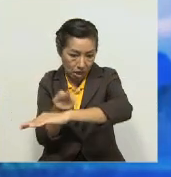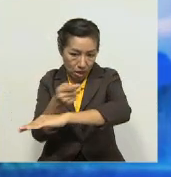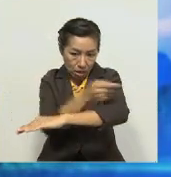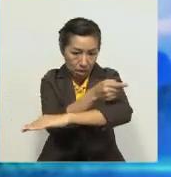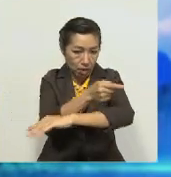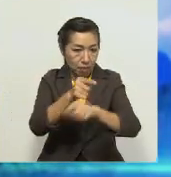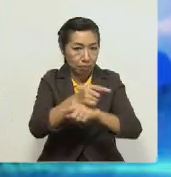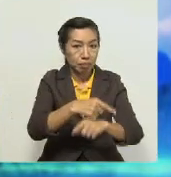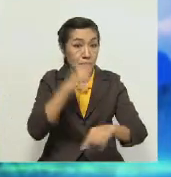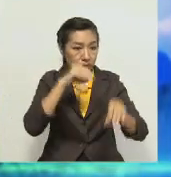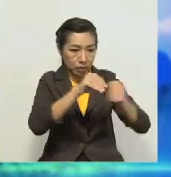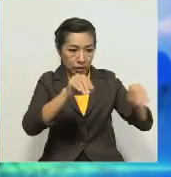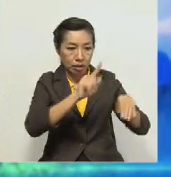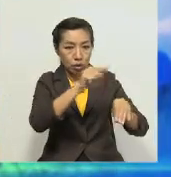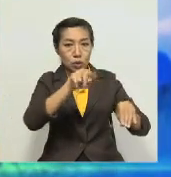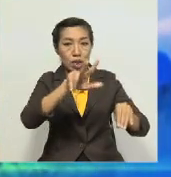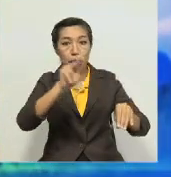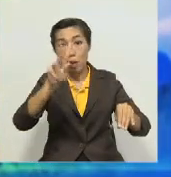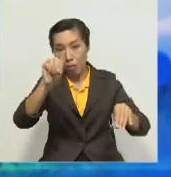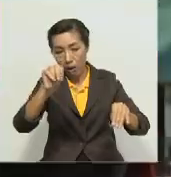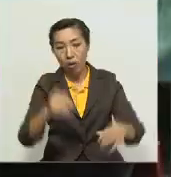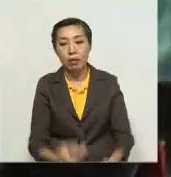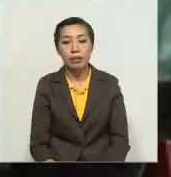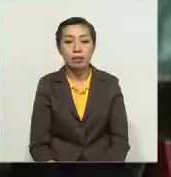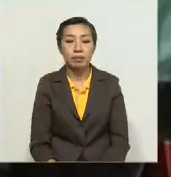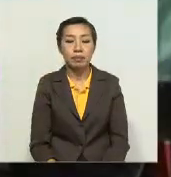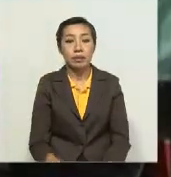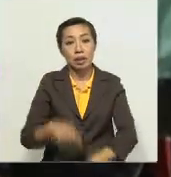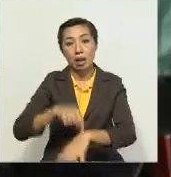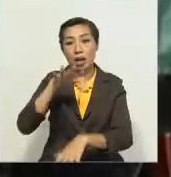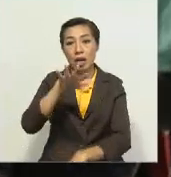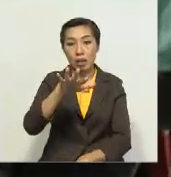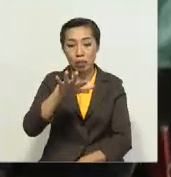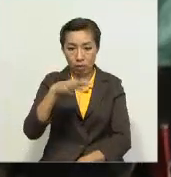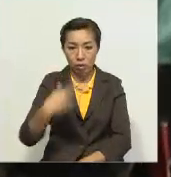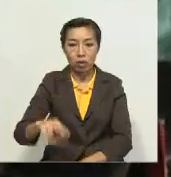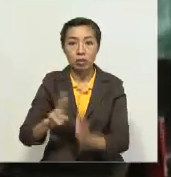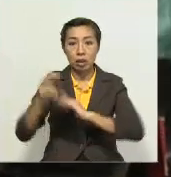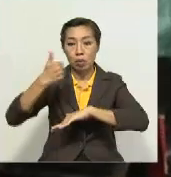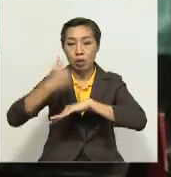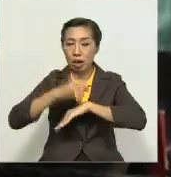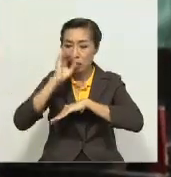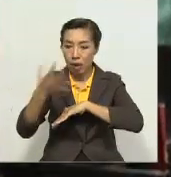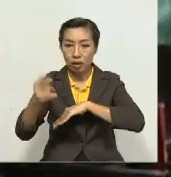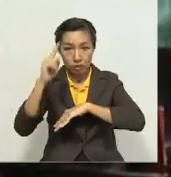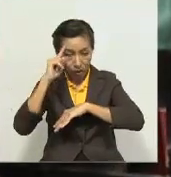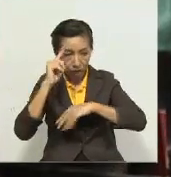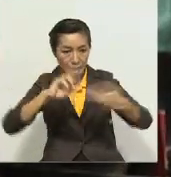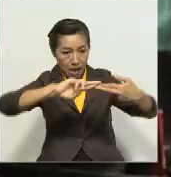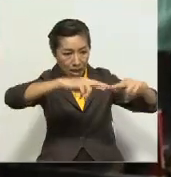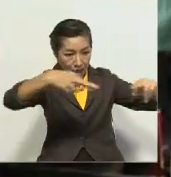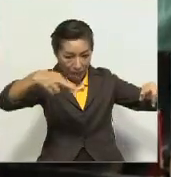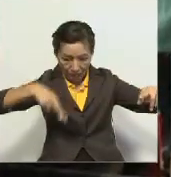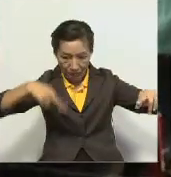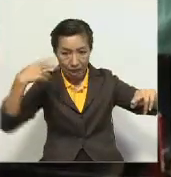พัทยาระยะทาง 1.3 กิโลเมตร17 นาลิกาพูดวาเชยงรายทะแหงสามารถวางเบสลาย 800